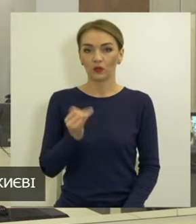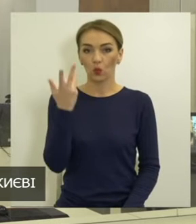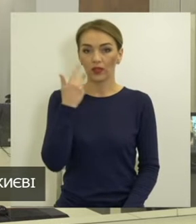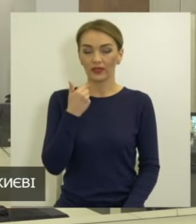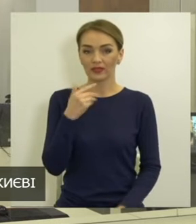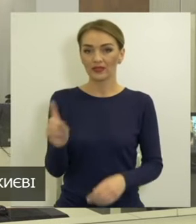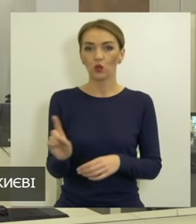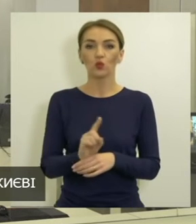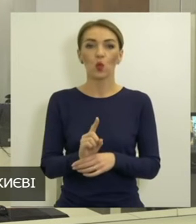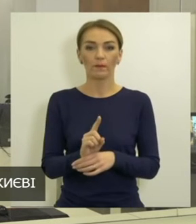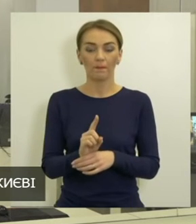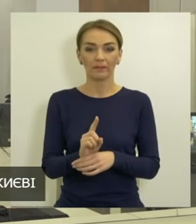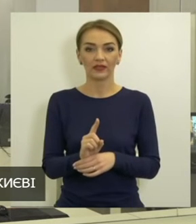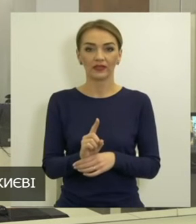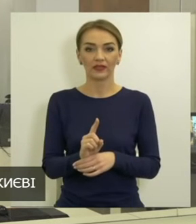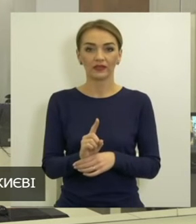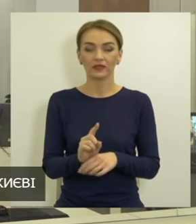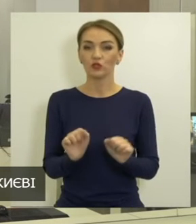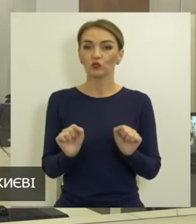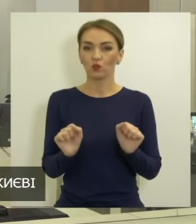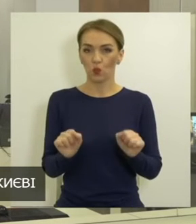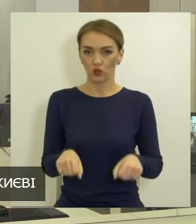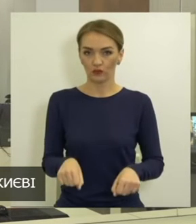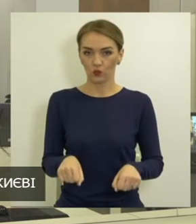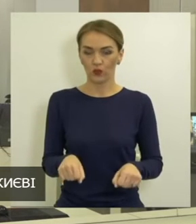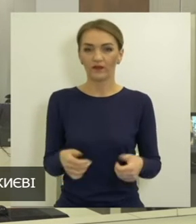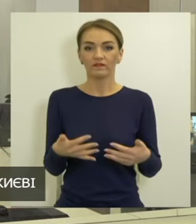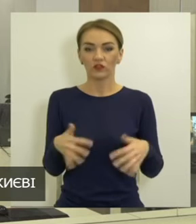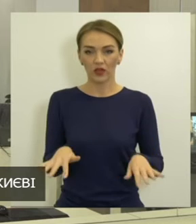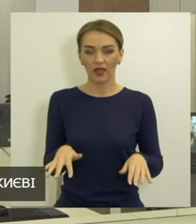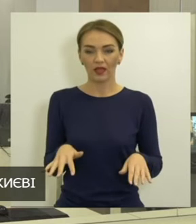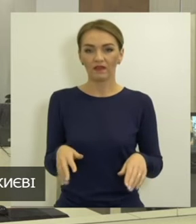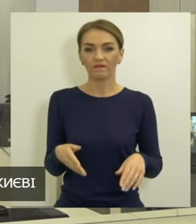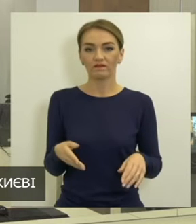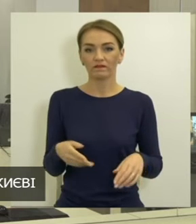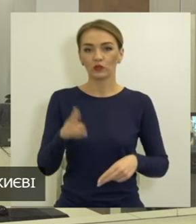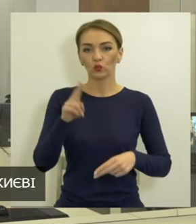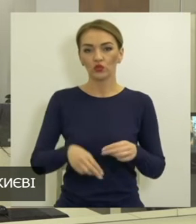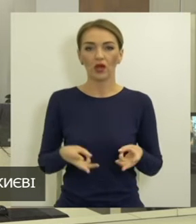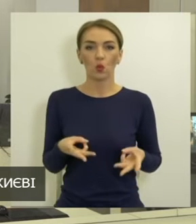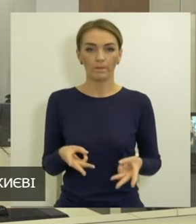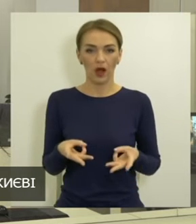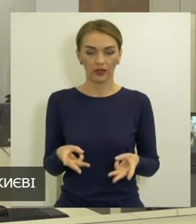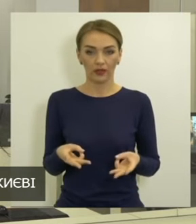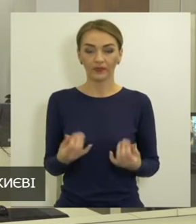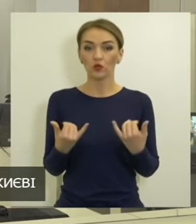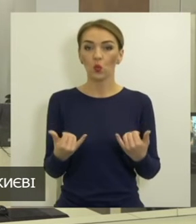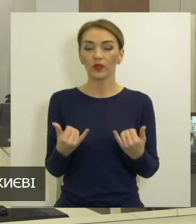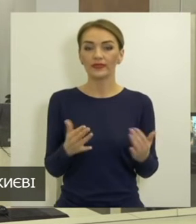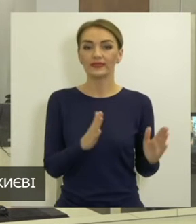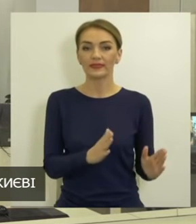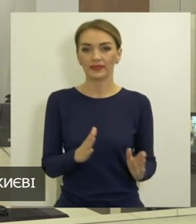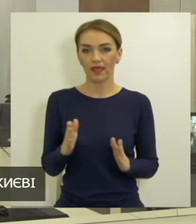за нормами ми зможемо вже відключати опалення. На сьогодні